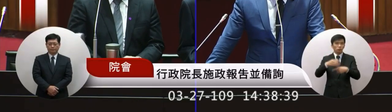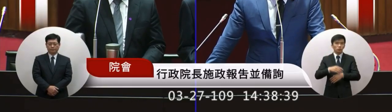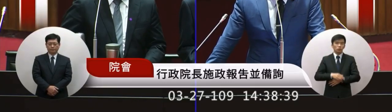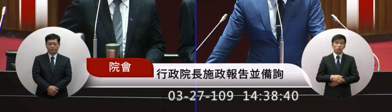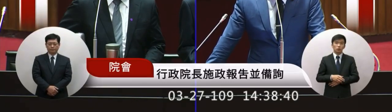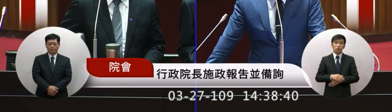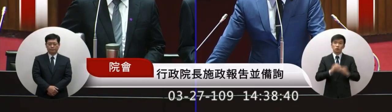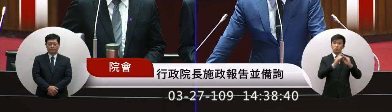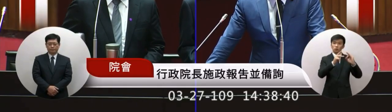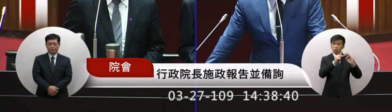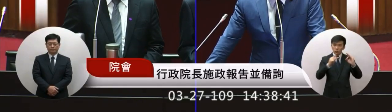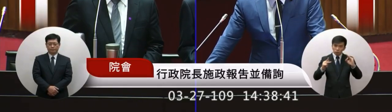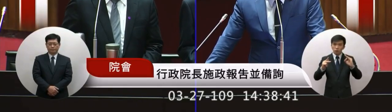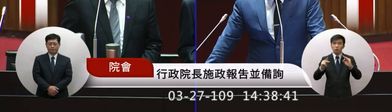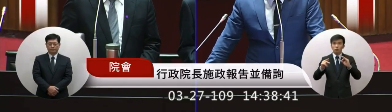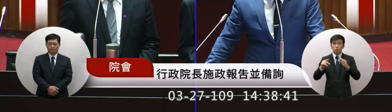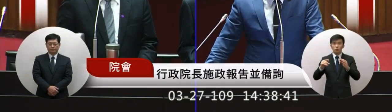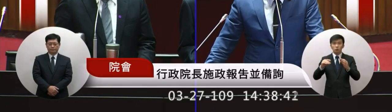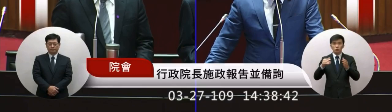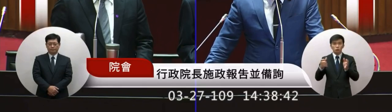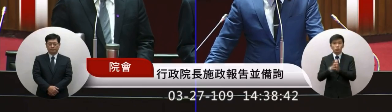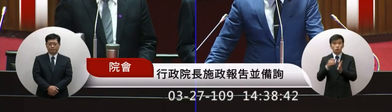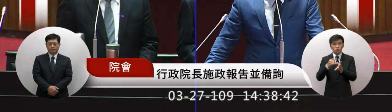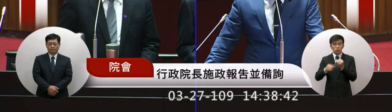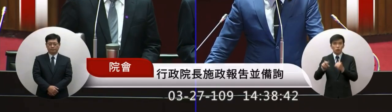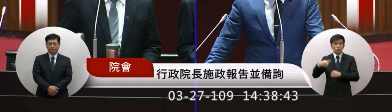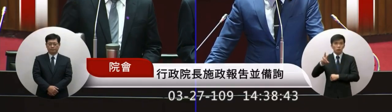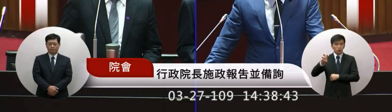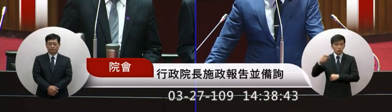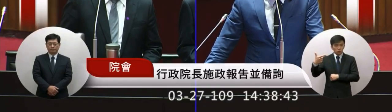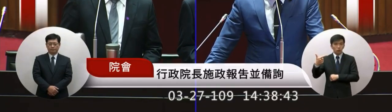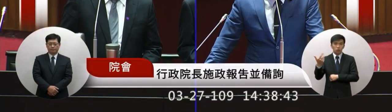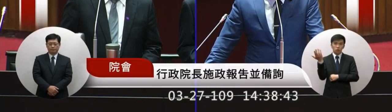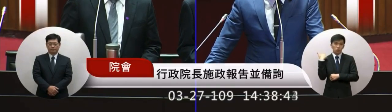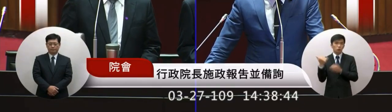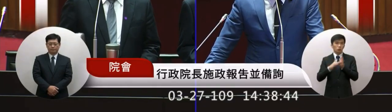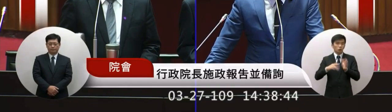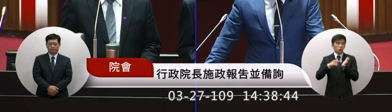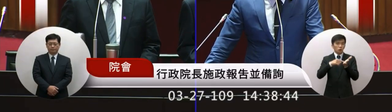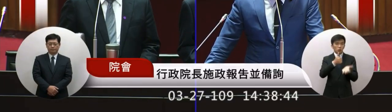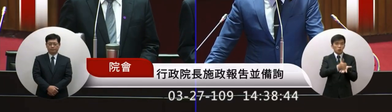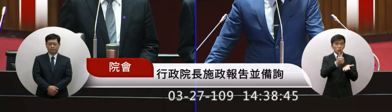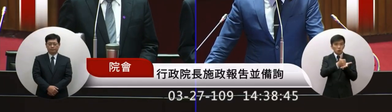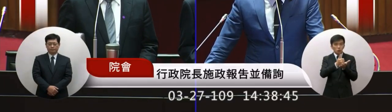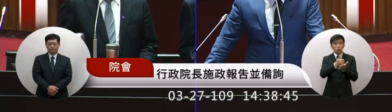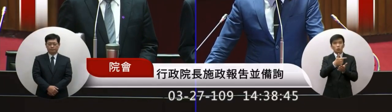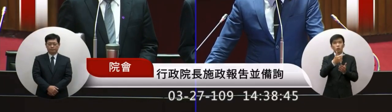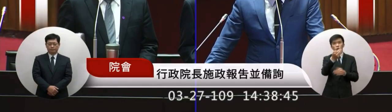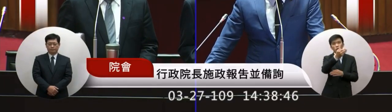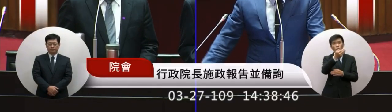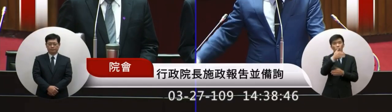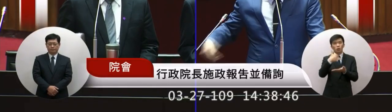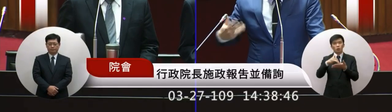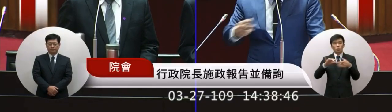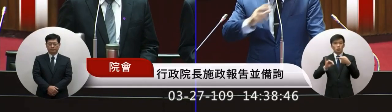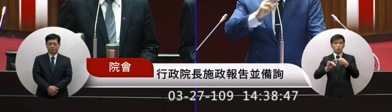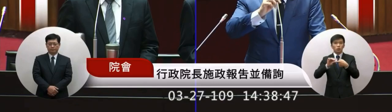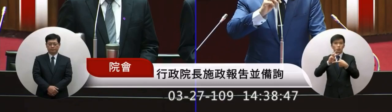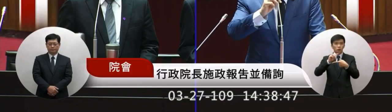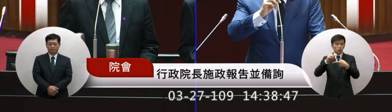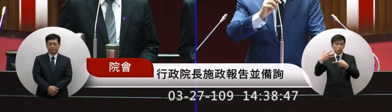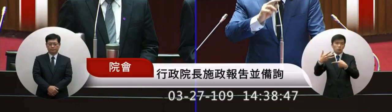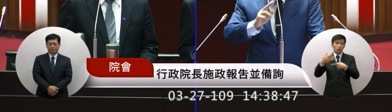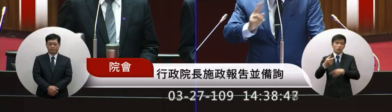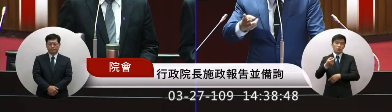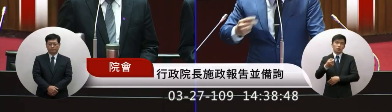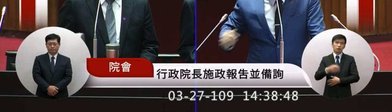贷款有236家，核准目前到24号只有9家，核准率只有3.8%。那在振兴贷款都是针